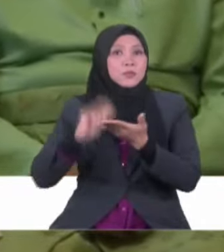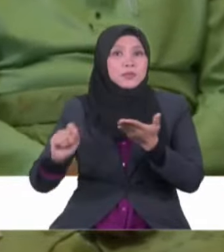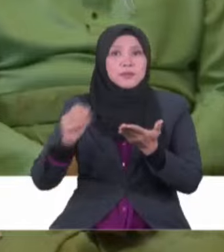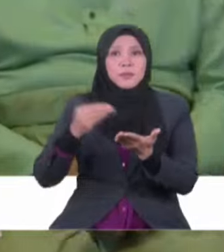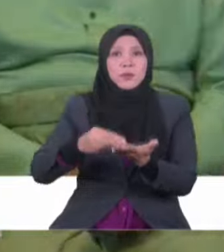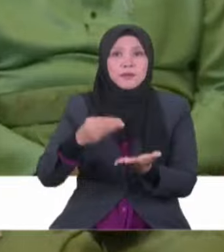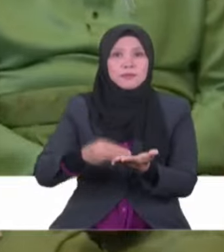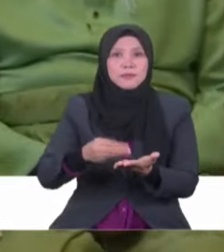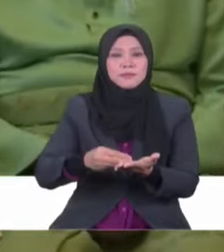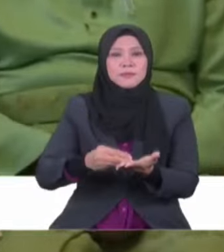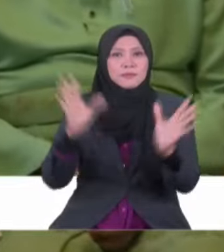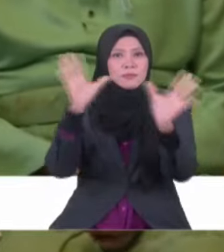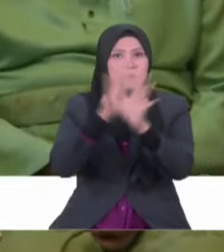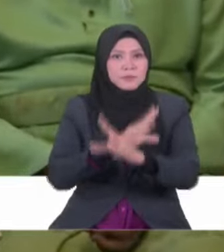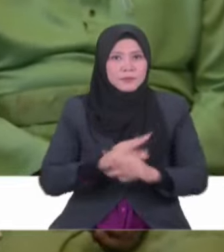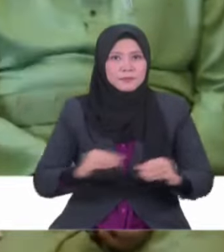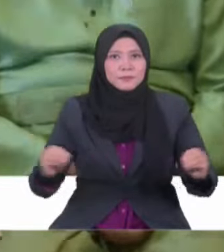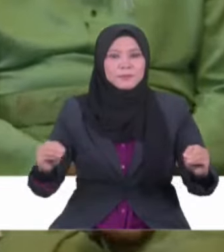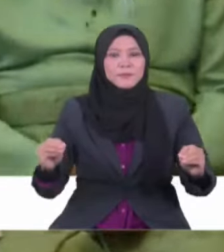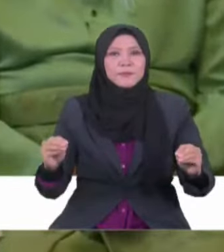Kewangan Sarawak itu